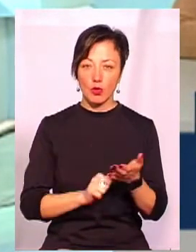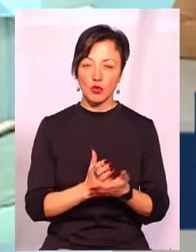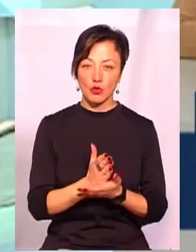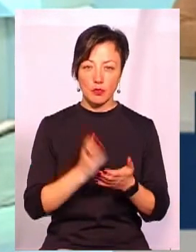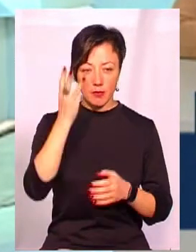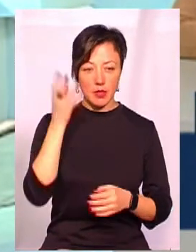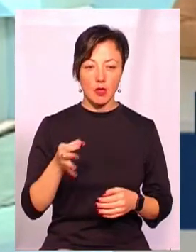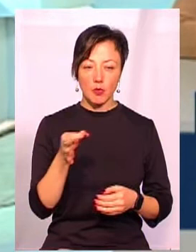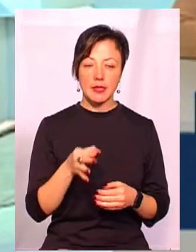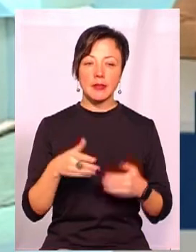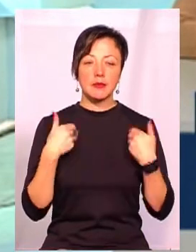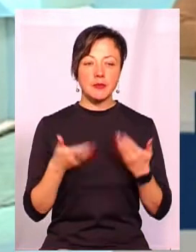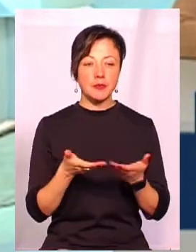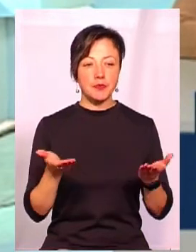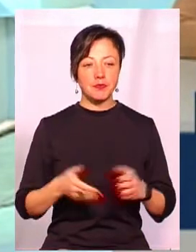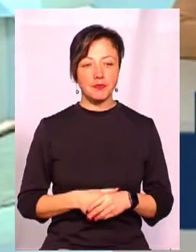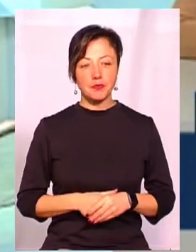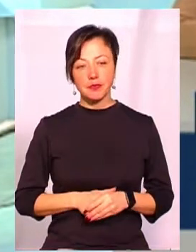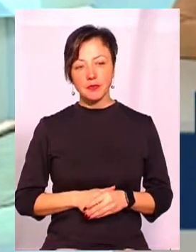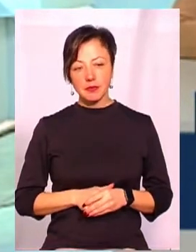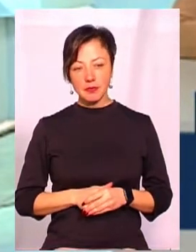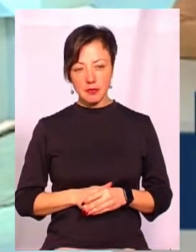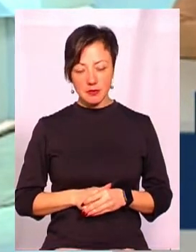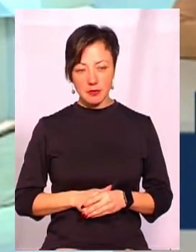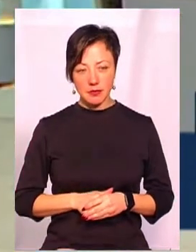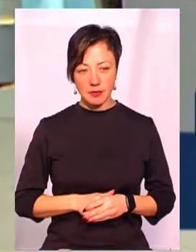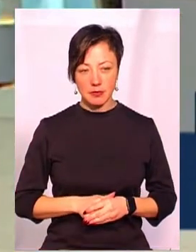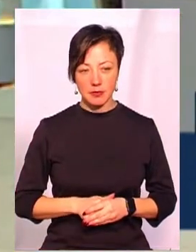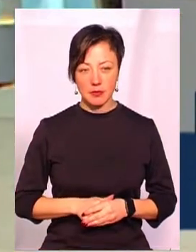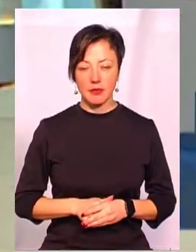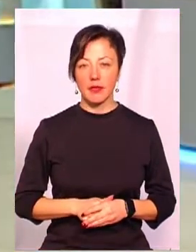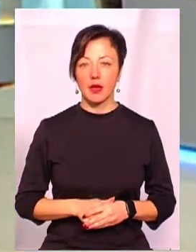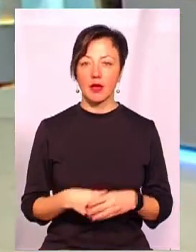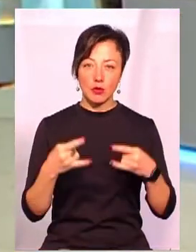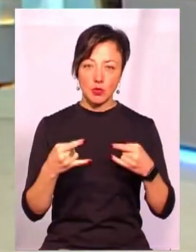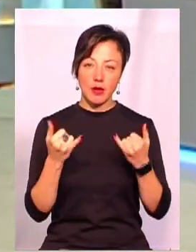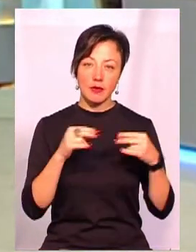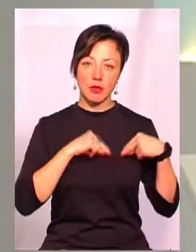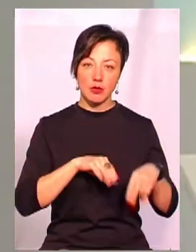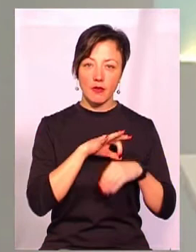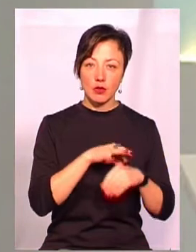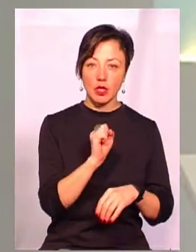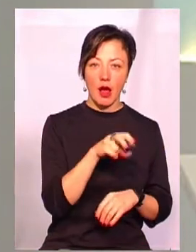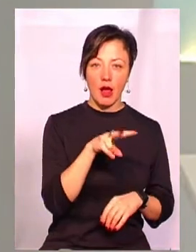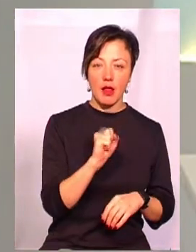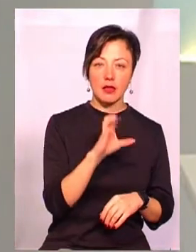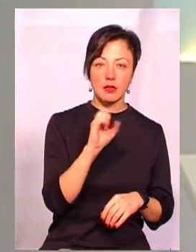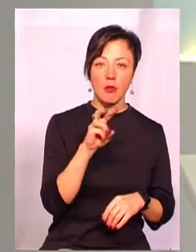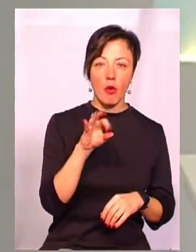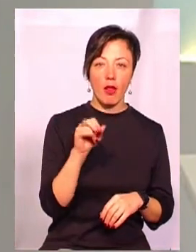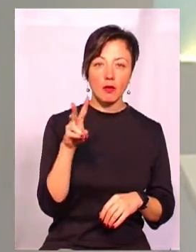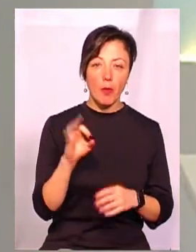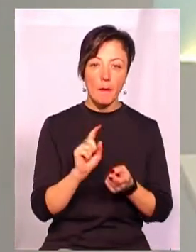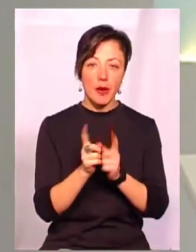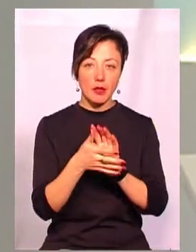служби у Хмельницькій області. Вітаю вас, пане Сергію. Добре. У студії для вас працює ведуча Алла Самойленко, на жестову